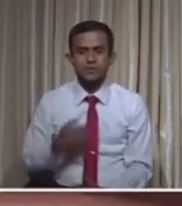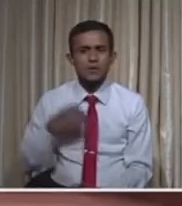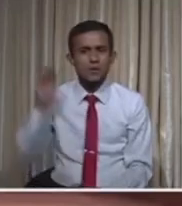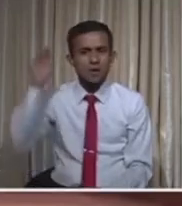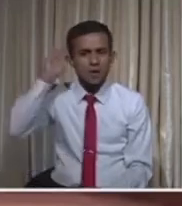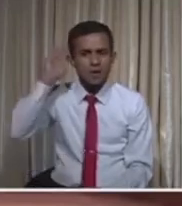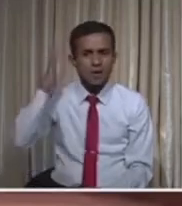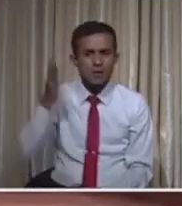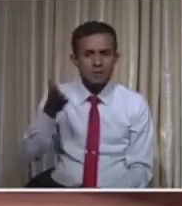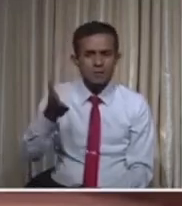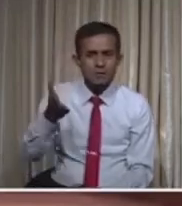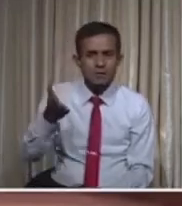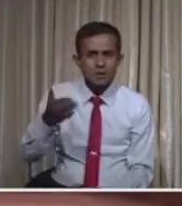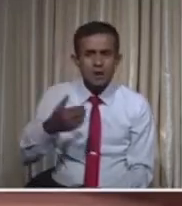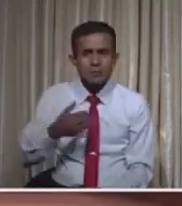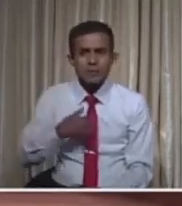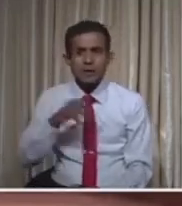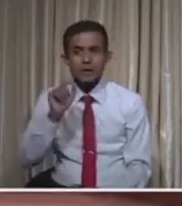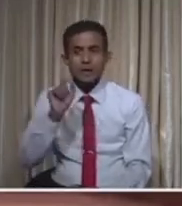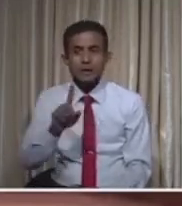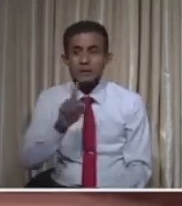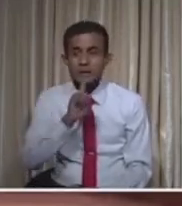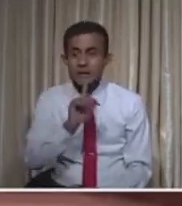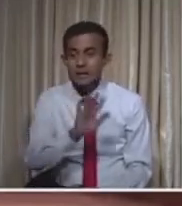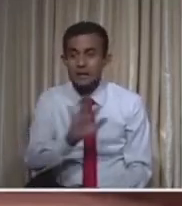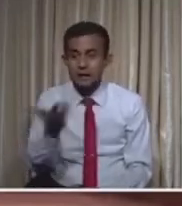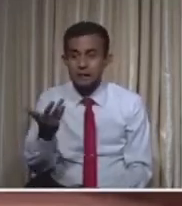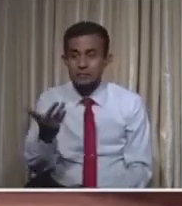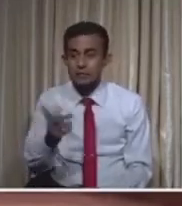දැන් ඔය ඔබතුමා මගේ නම නොකිය කිව්වා.